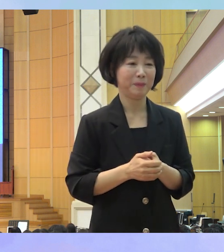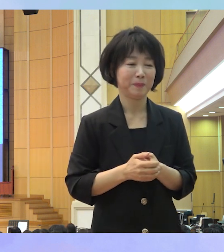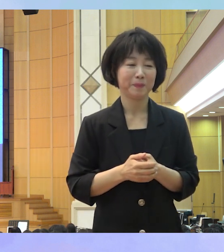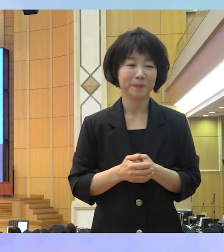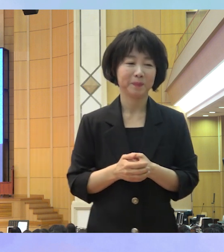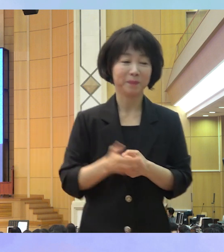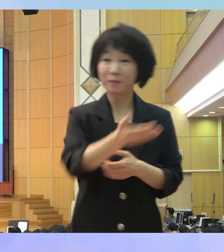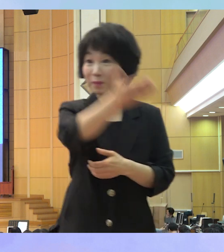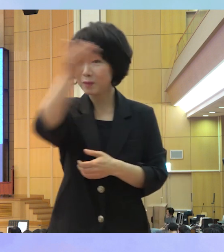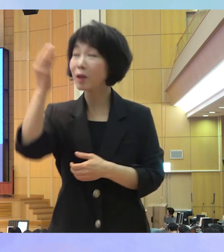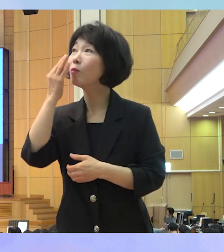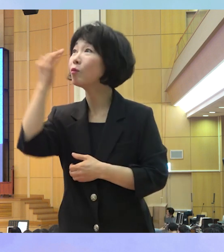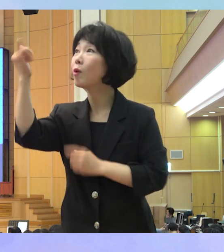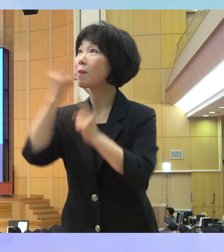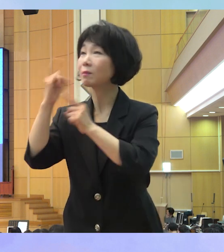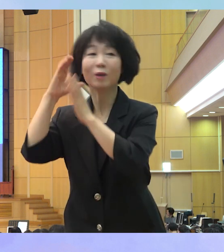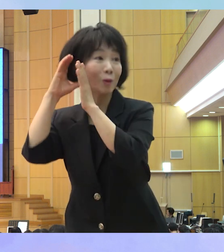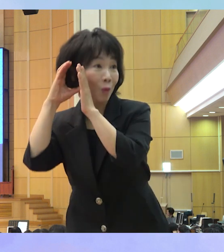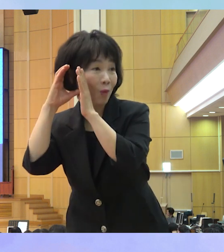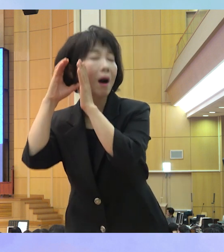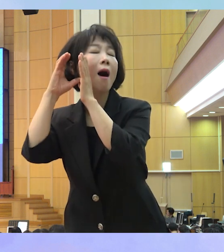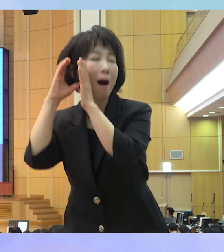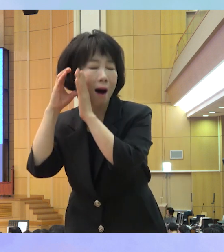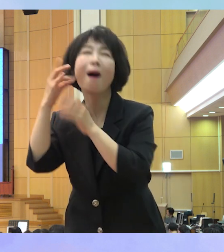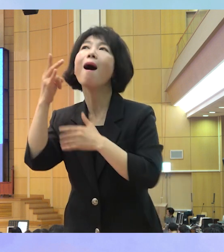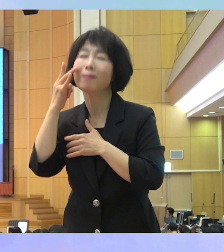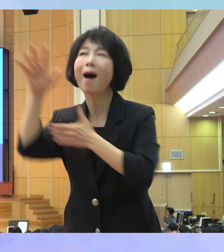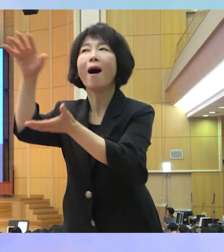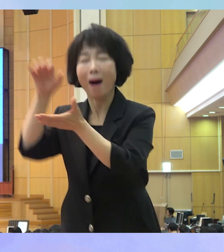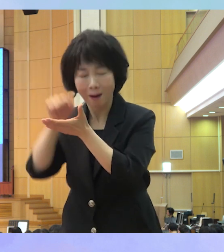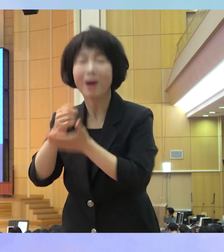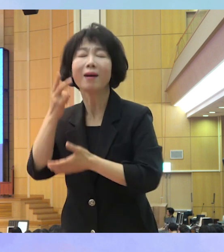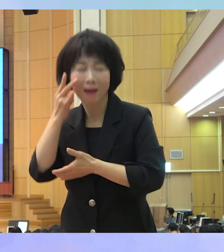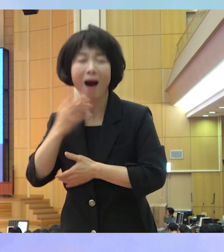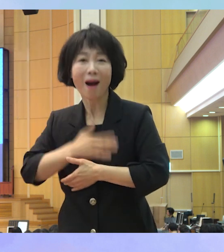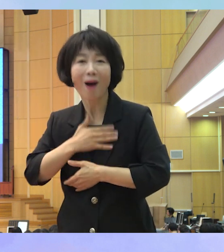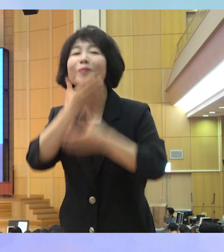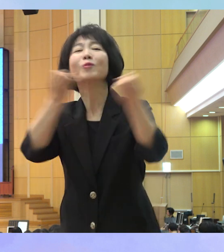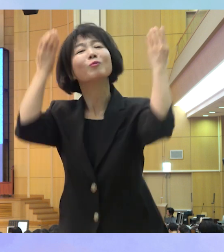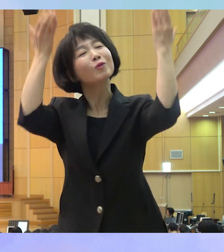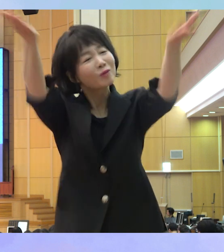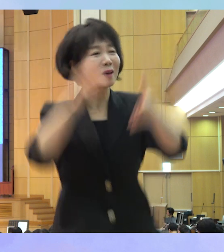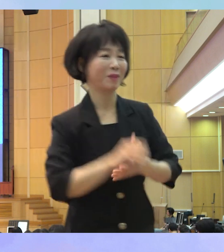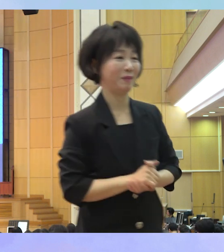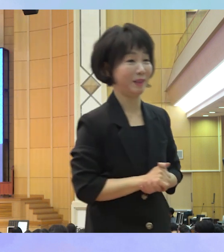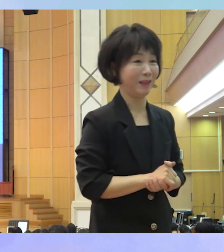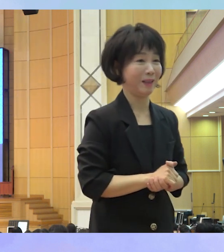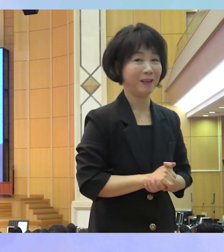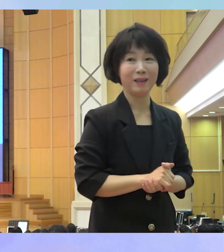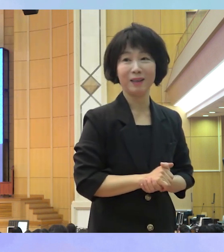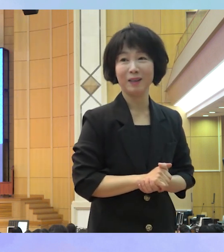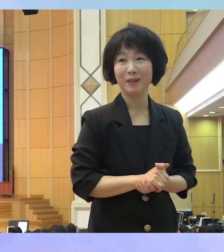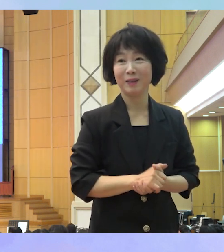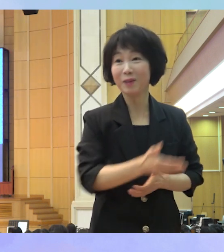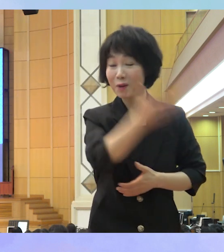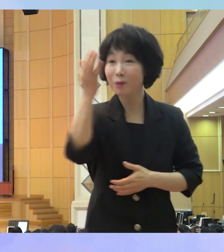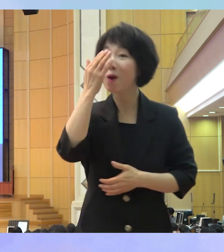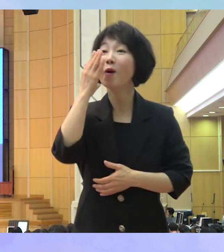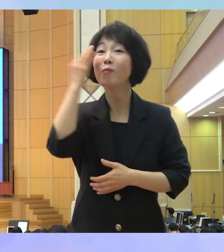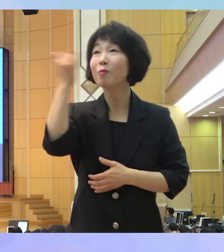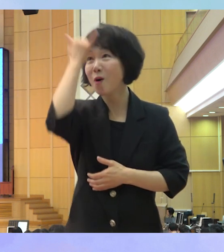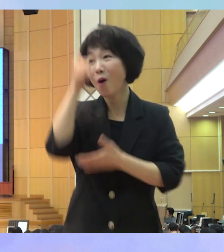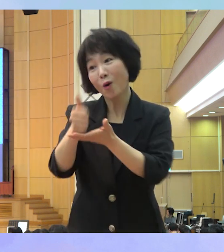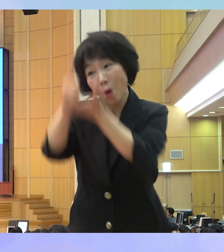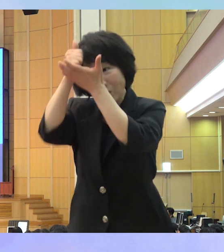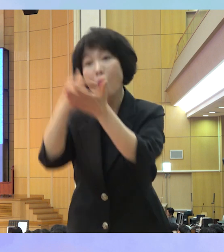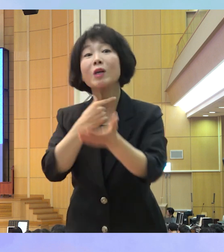효도, 성경적으로도 부모님 말씀 잘 청종하래잖아요. 그러니까 오늘도 마찬가지고 부모님께 효도하고 싶으신 분들은,